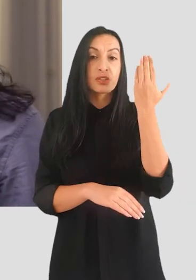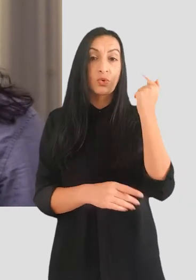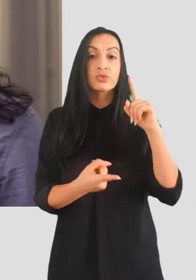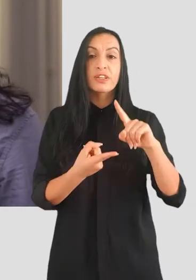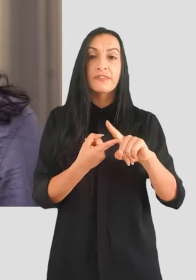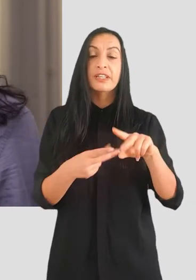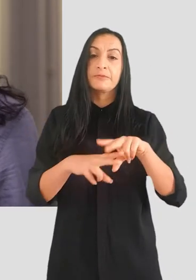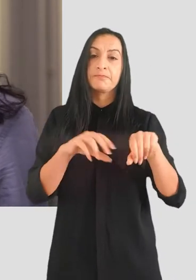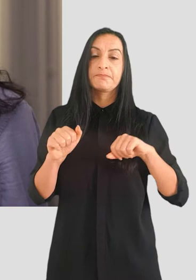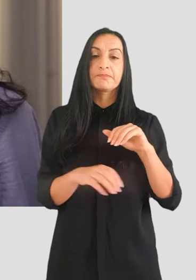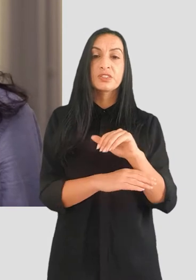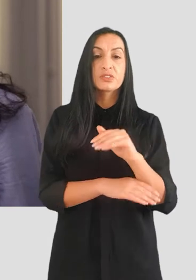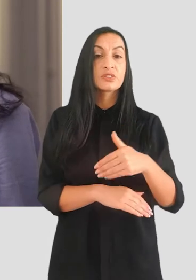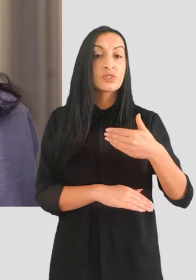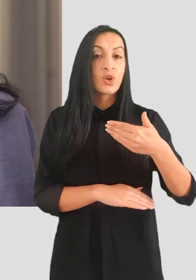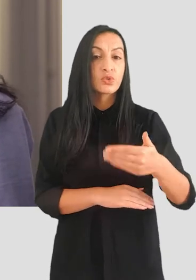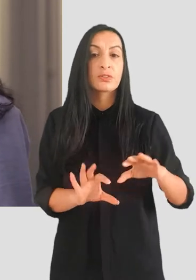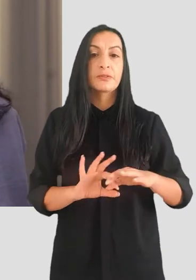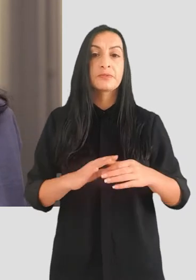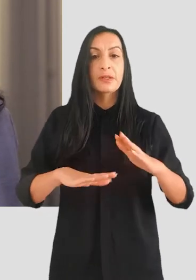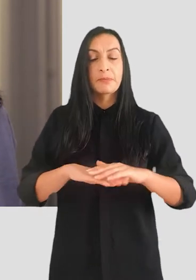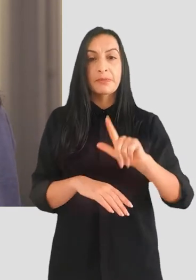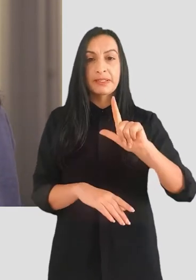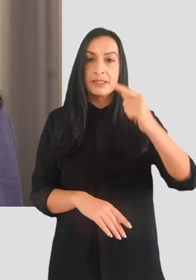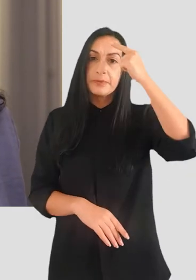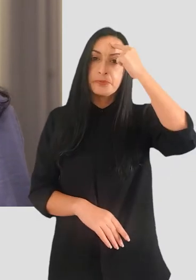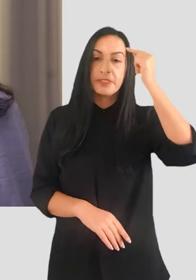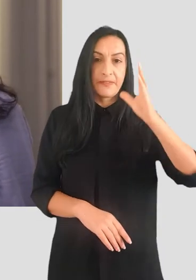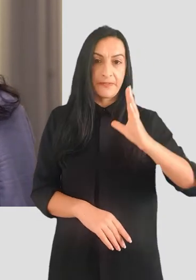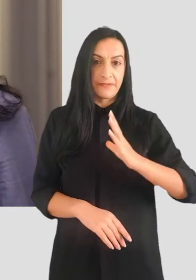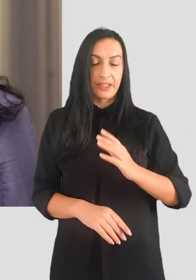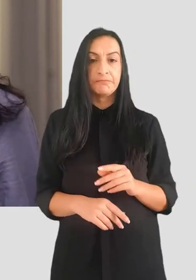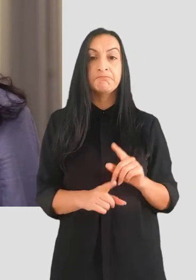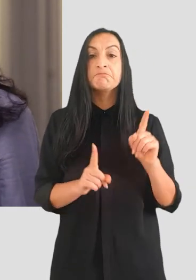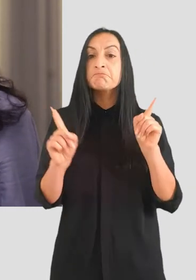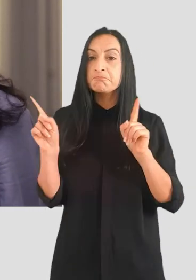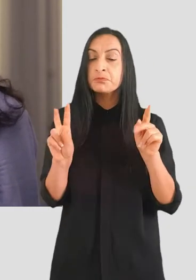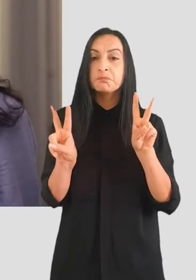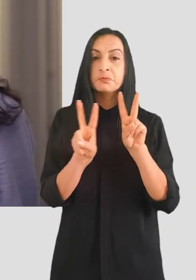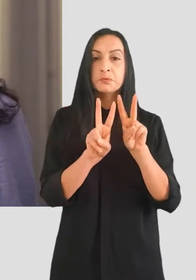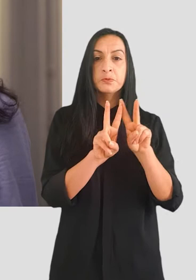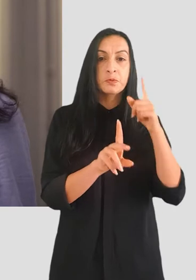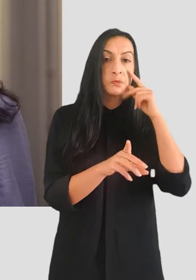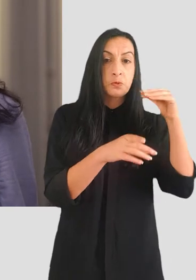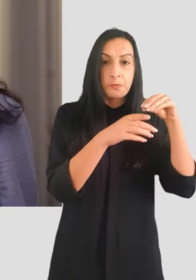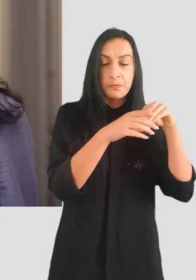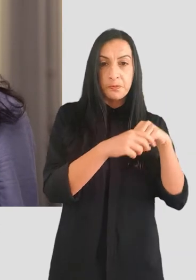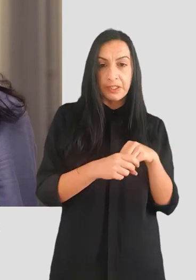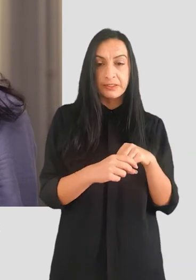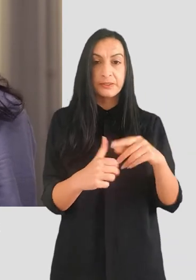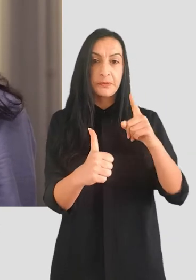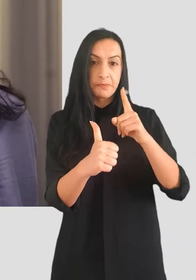sonrasında hemen ulaşılabilecek bir bilgi kaynağı csdestek.org. Web sitesini ziyaret